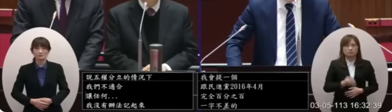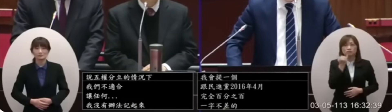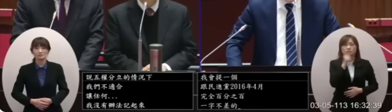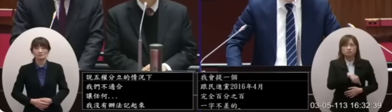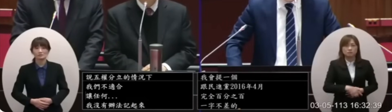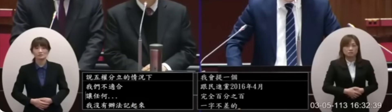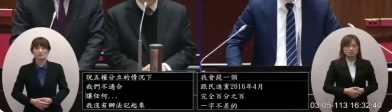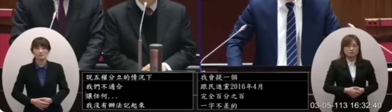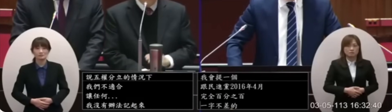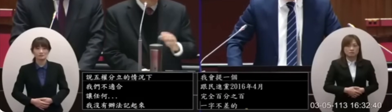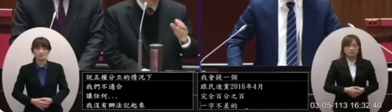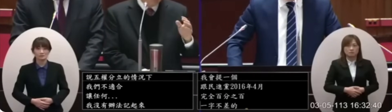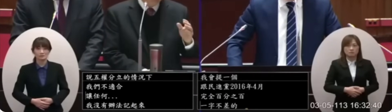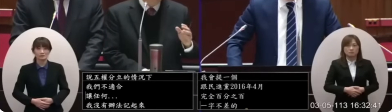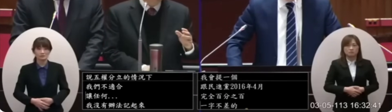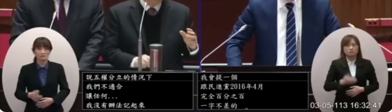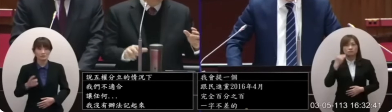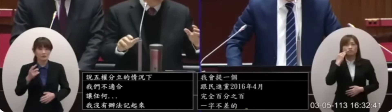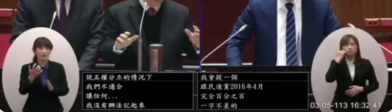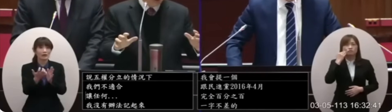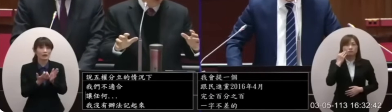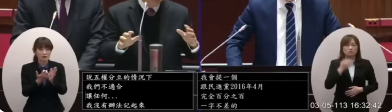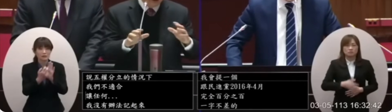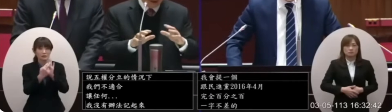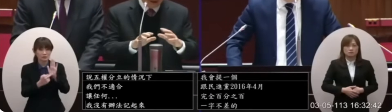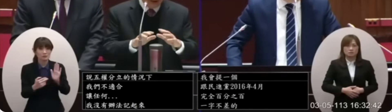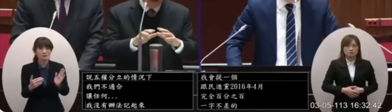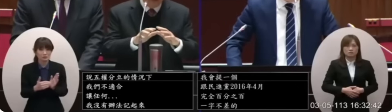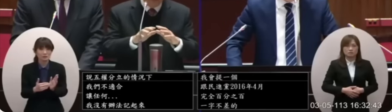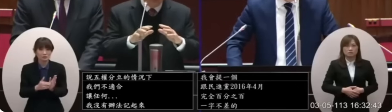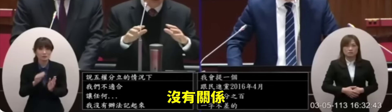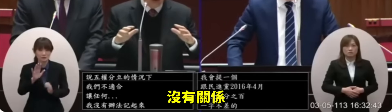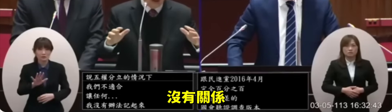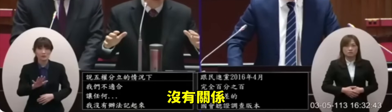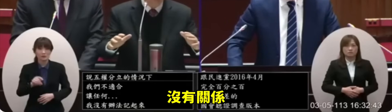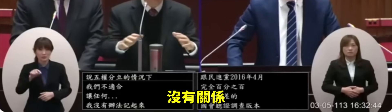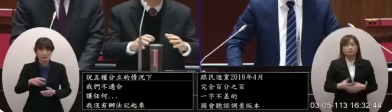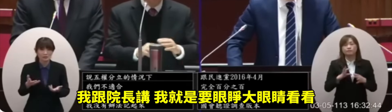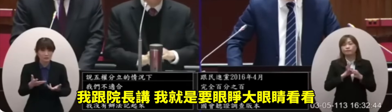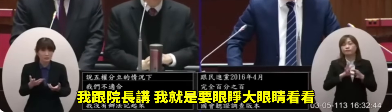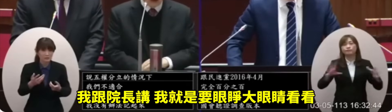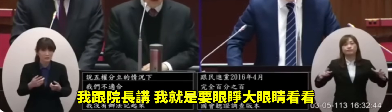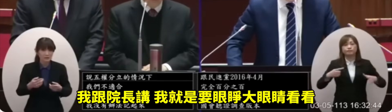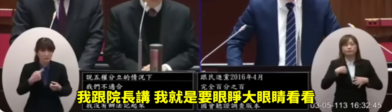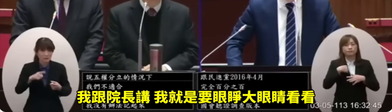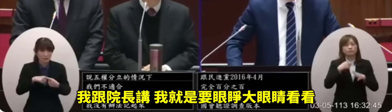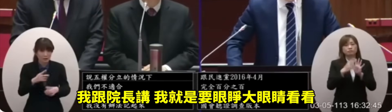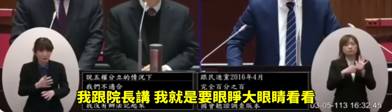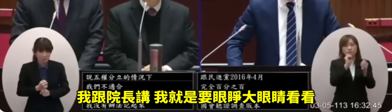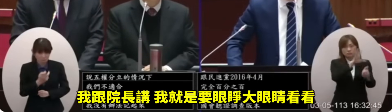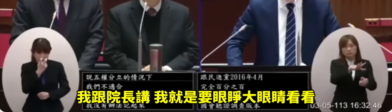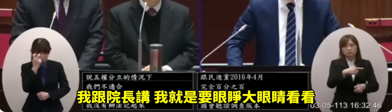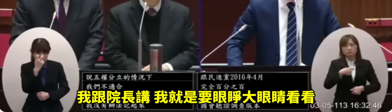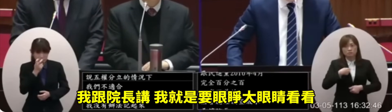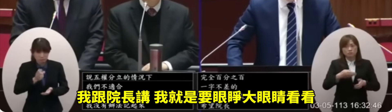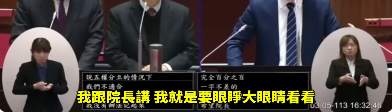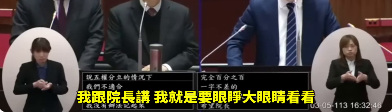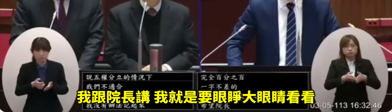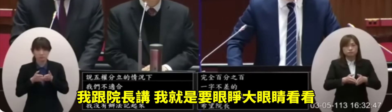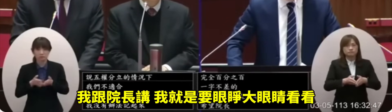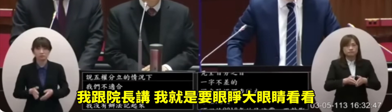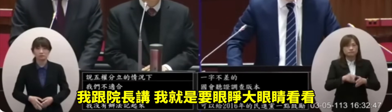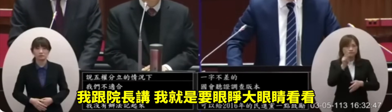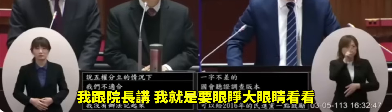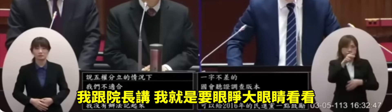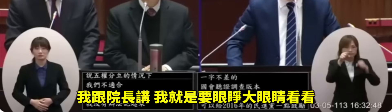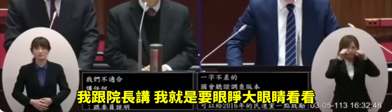以？ 可以。 如果 我刚才已经讲过这种事情， 没有关系。我跟院长讲，我就是要眼睁睁